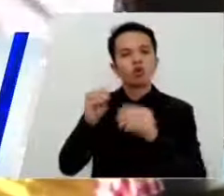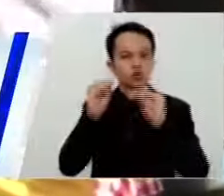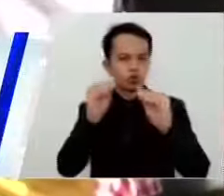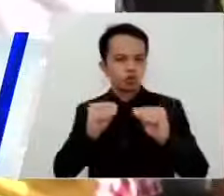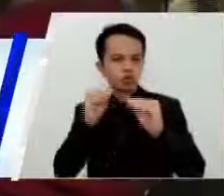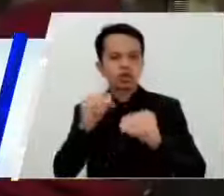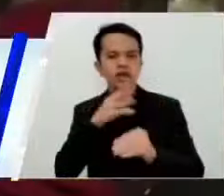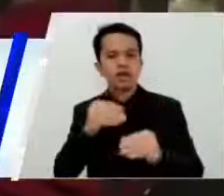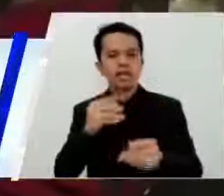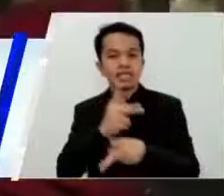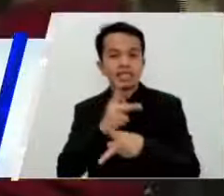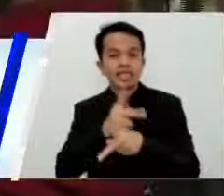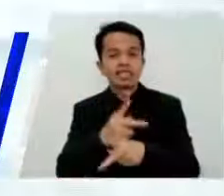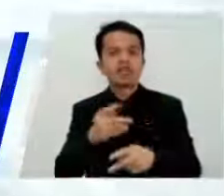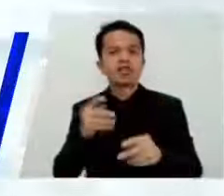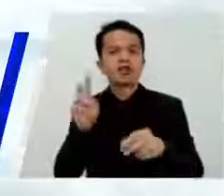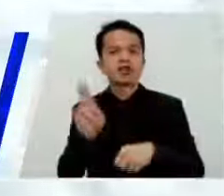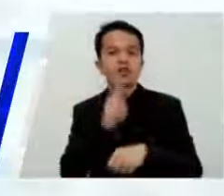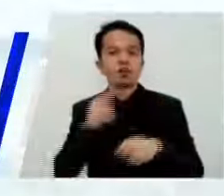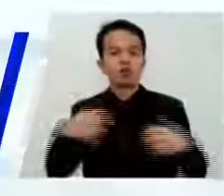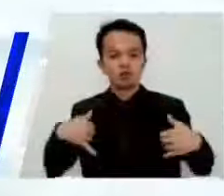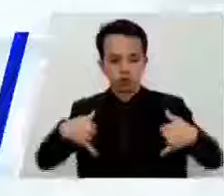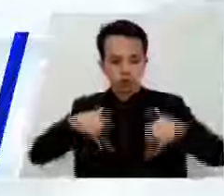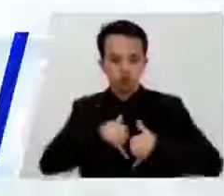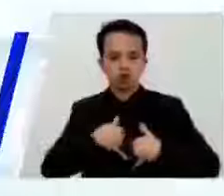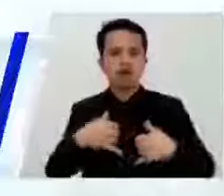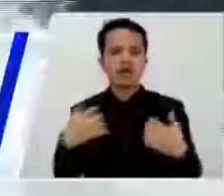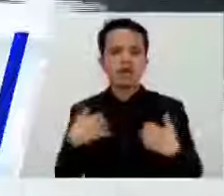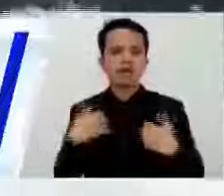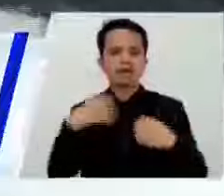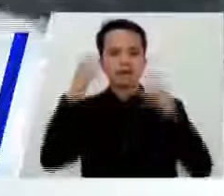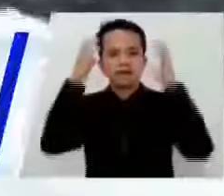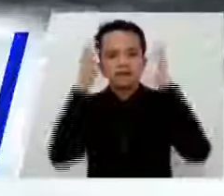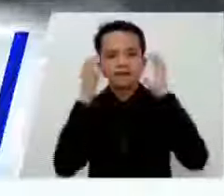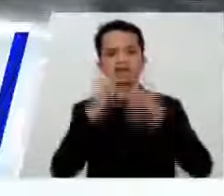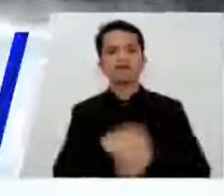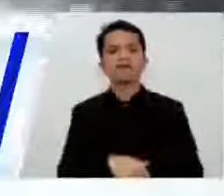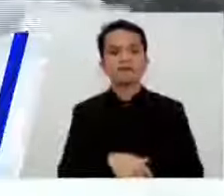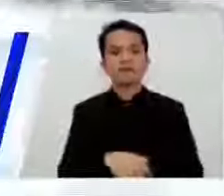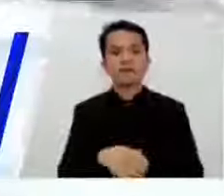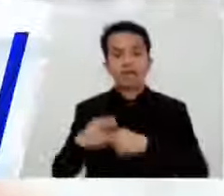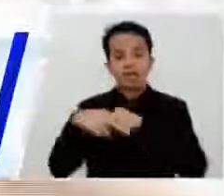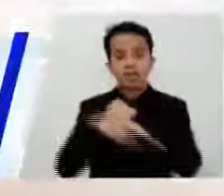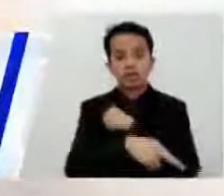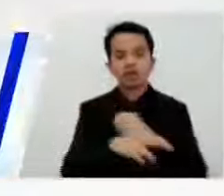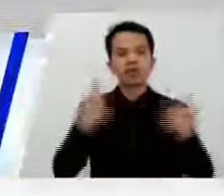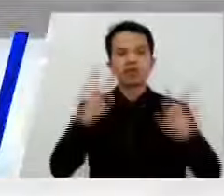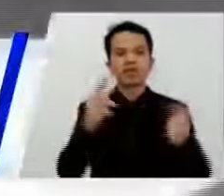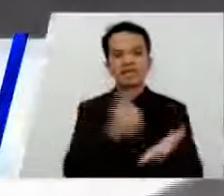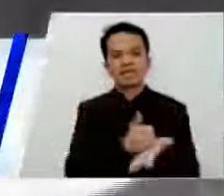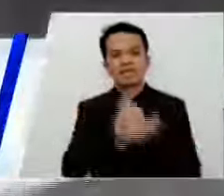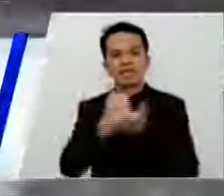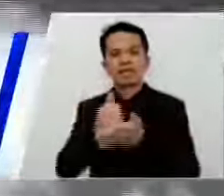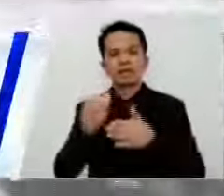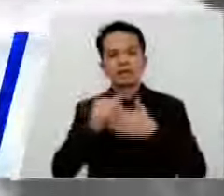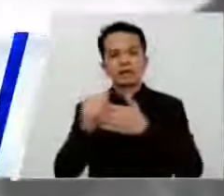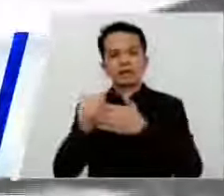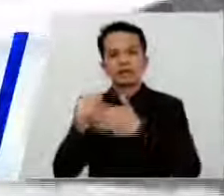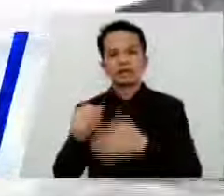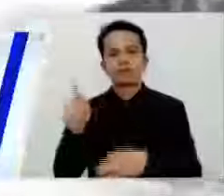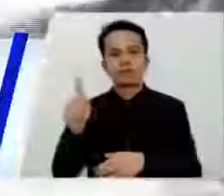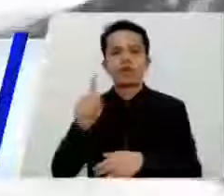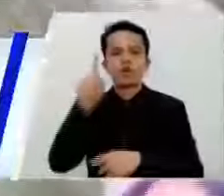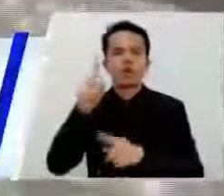gamit ang life vest at helmet. Sa ilog mismo, handang umalalay ang mga river guide na isang buwan ding nag-train